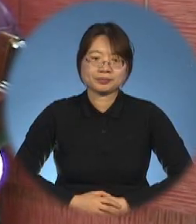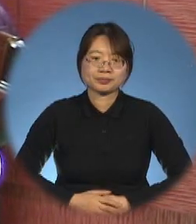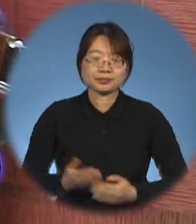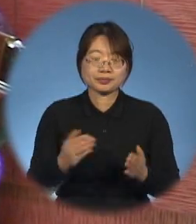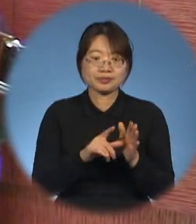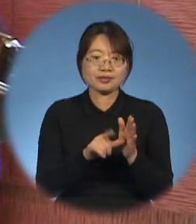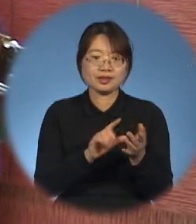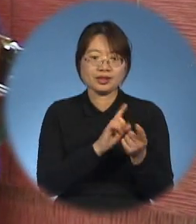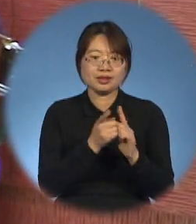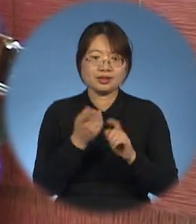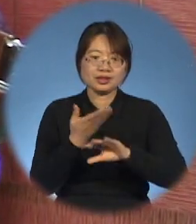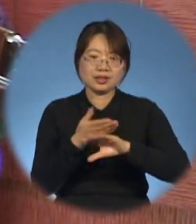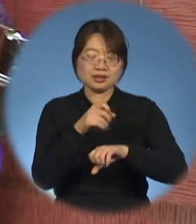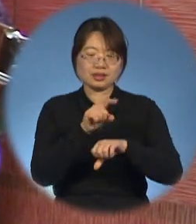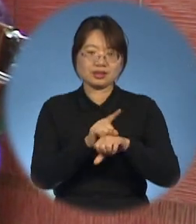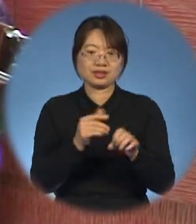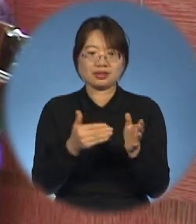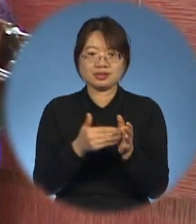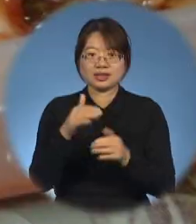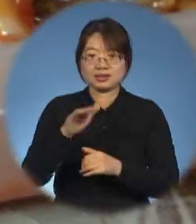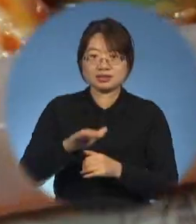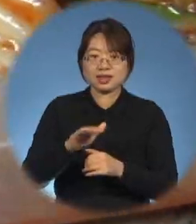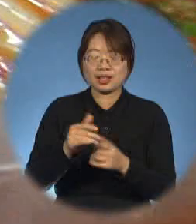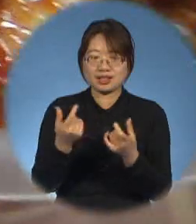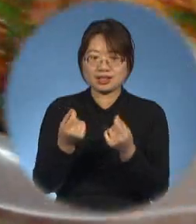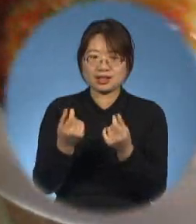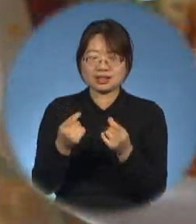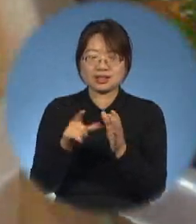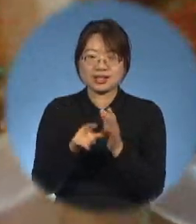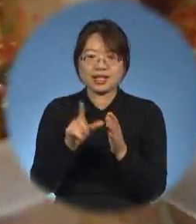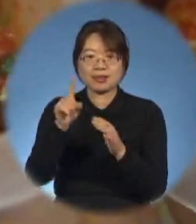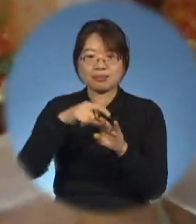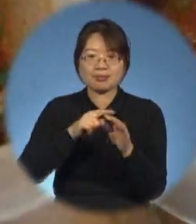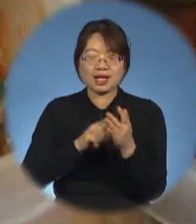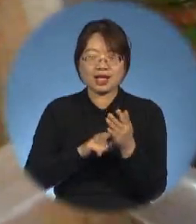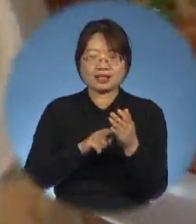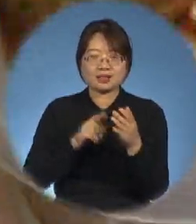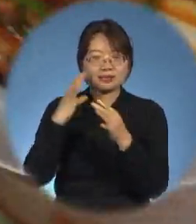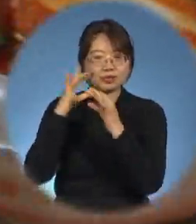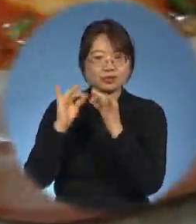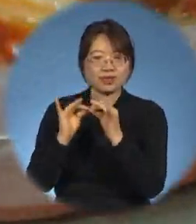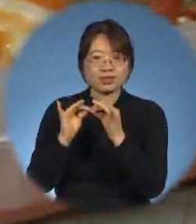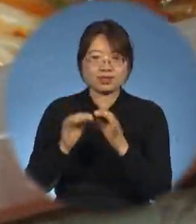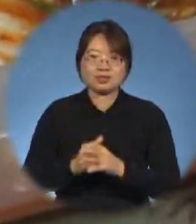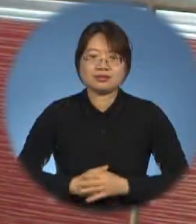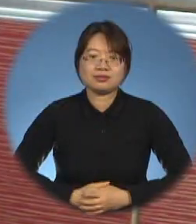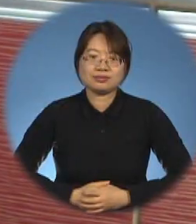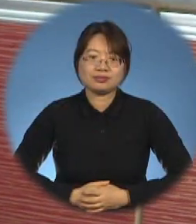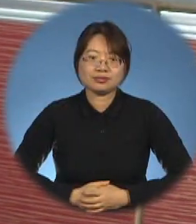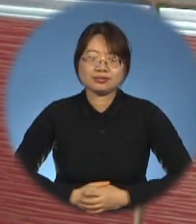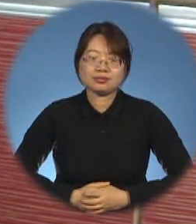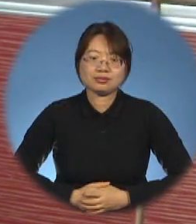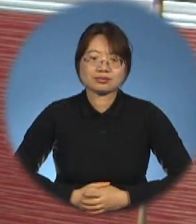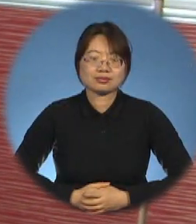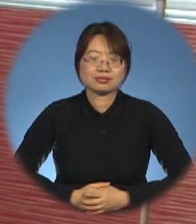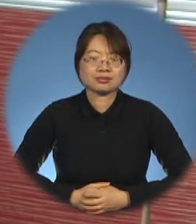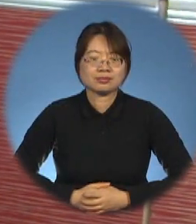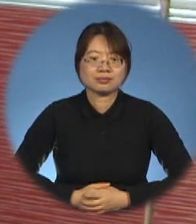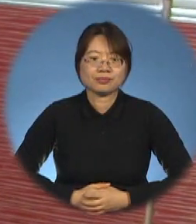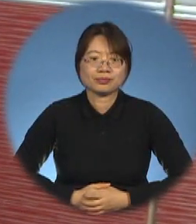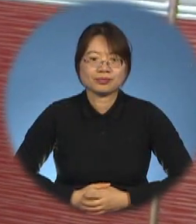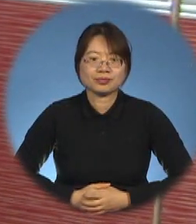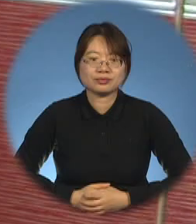일할 때는 서로 다른 성격 이지만 이럴땐 또 한 마음 한 뜻이 입니다 또